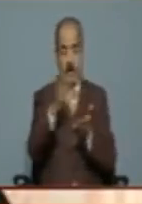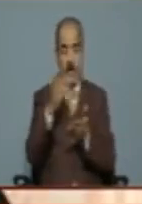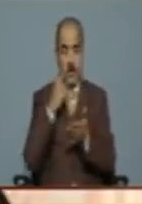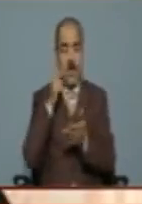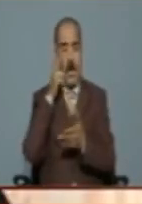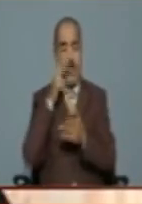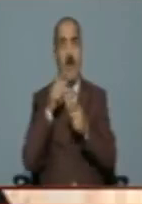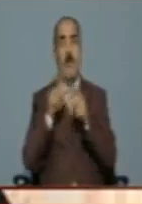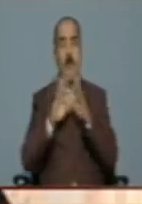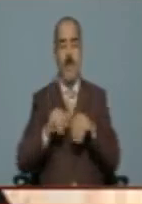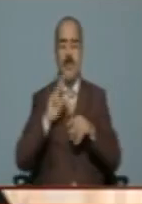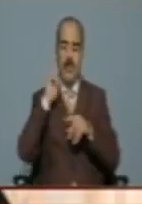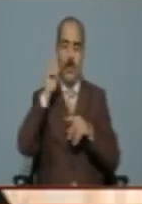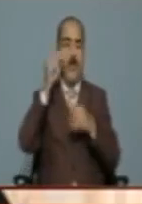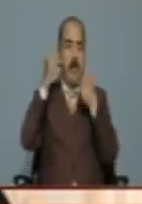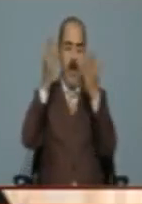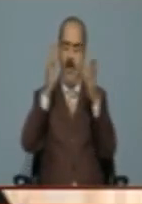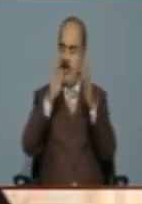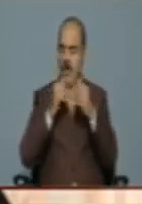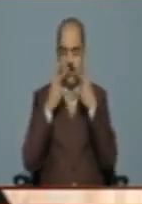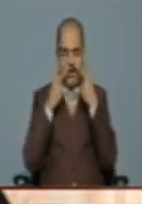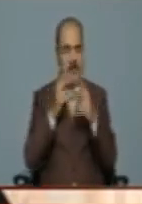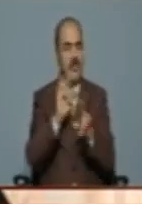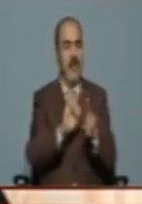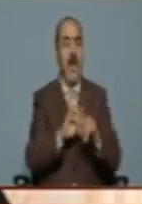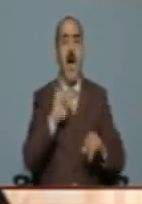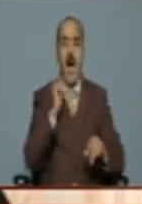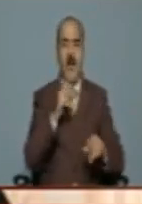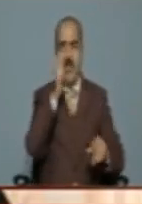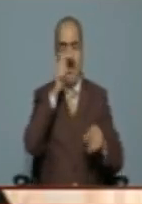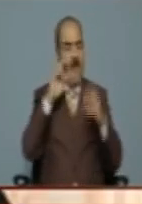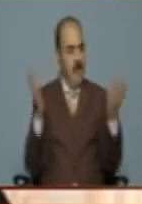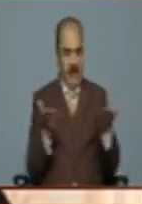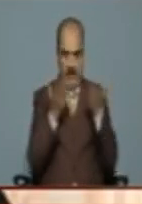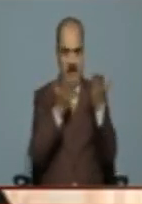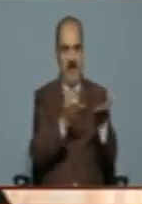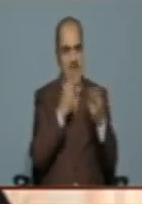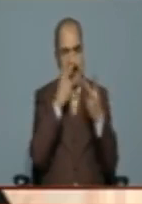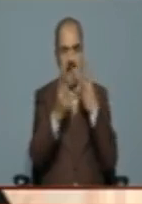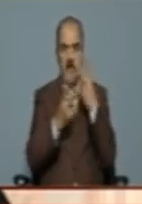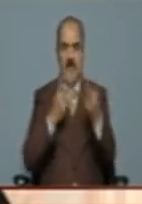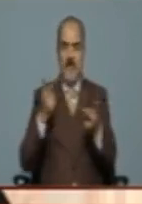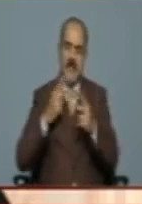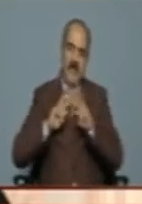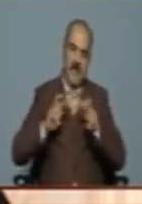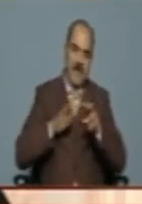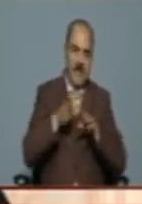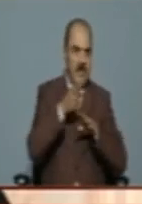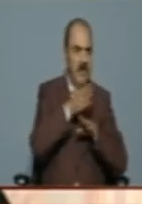الإعلام المحلية والعربية والدولية بمتابعة لجان الاقتراع